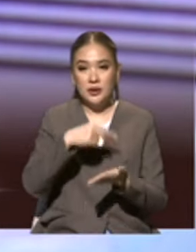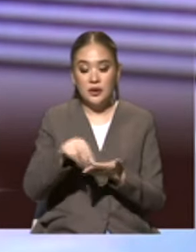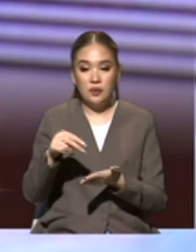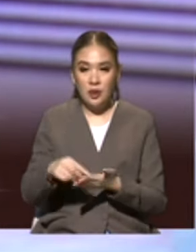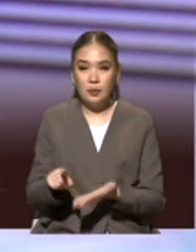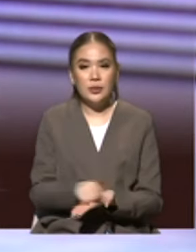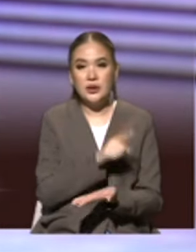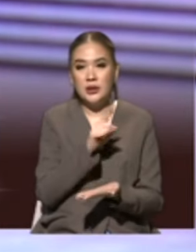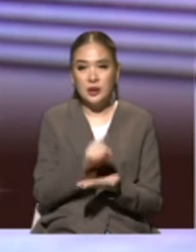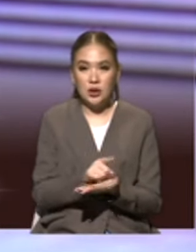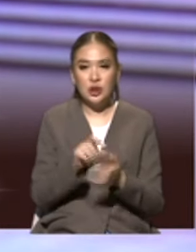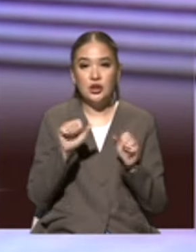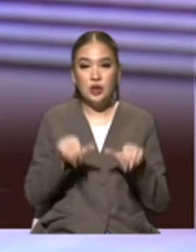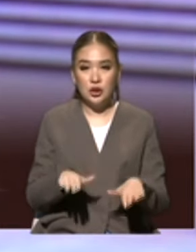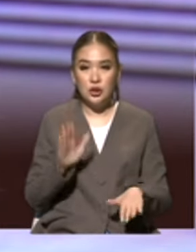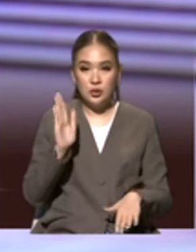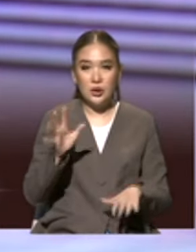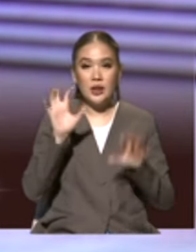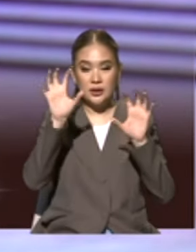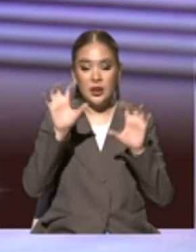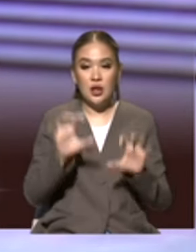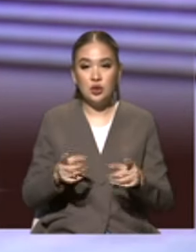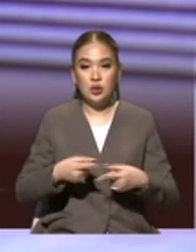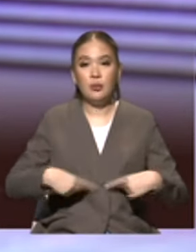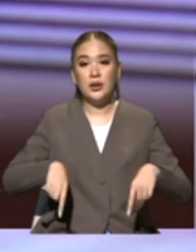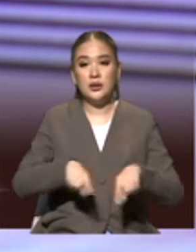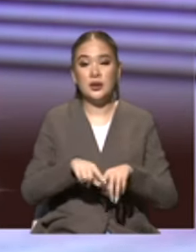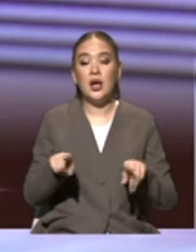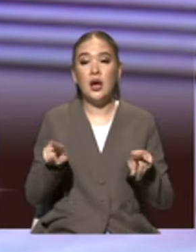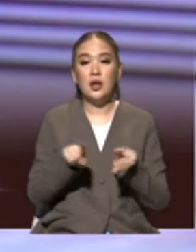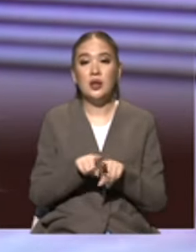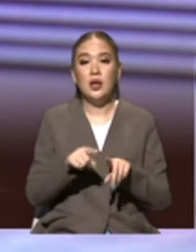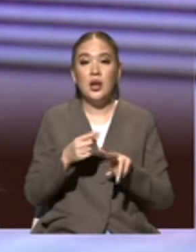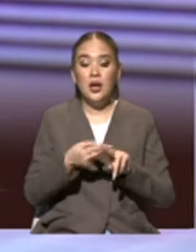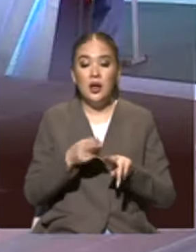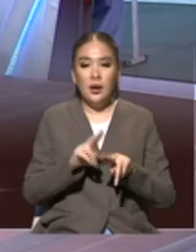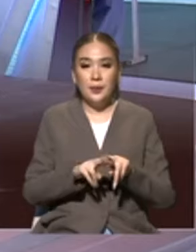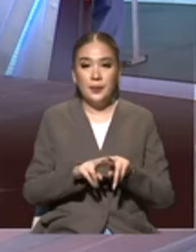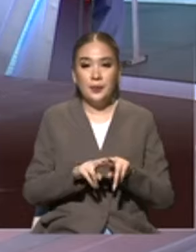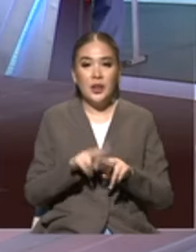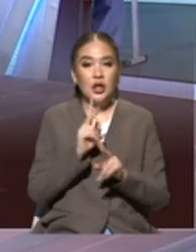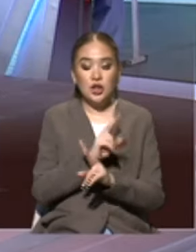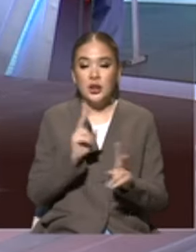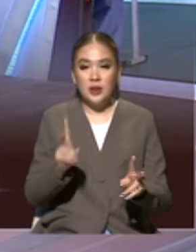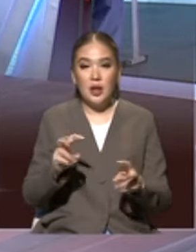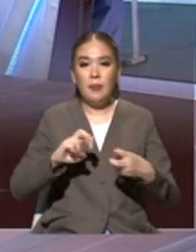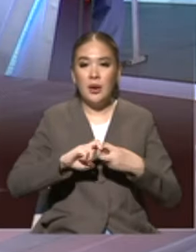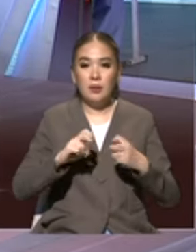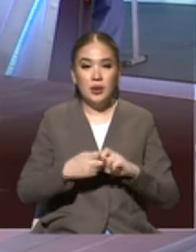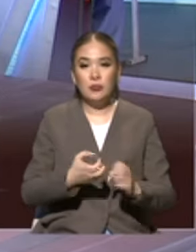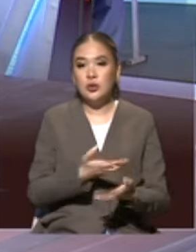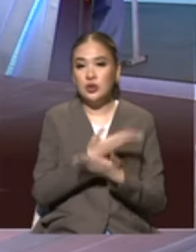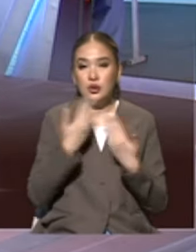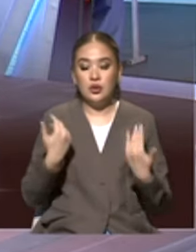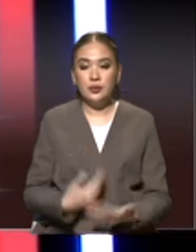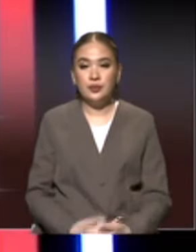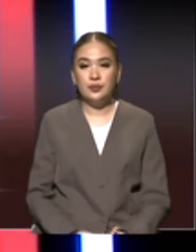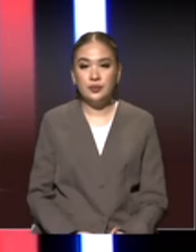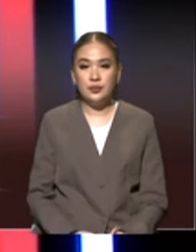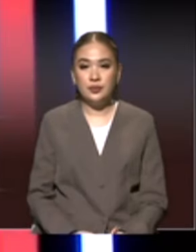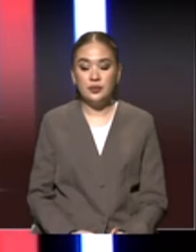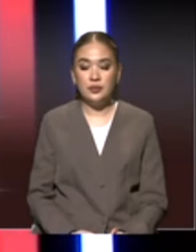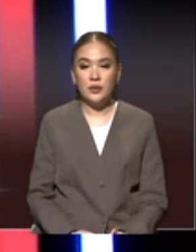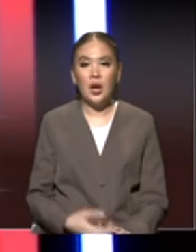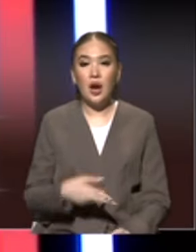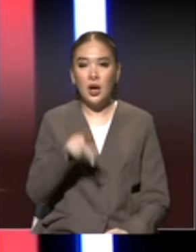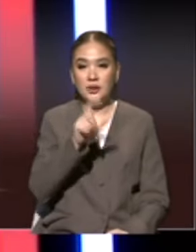міндетті түрде шешілетін болады заң жобасын жүзеге асыру барысында. Сол себепті бұл жерде ешқандай мәселе, проблема жоқ. Жарайды.